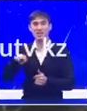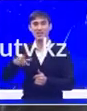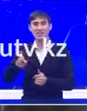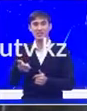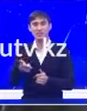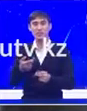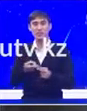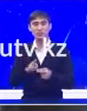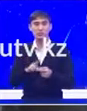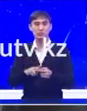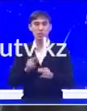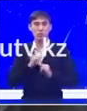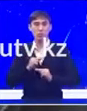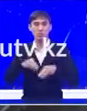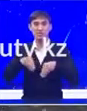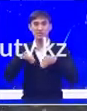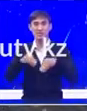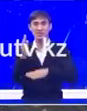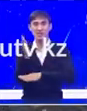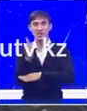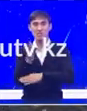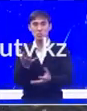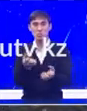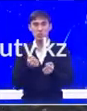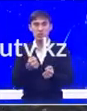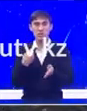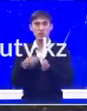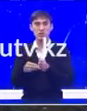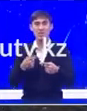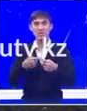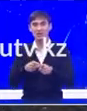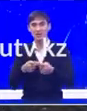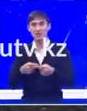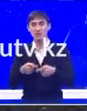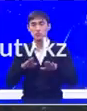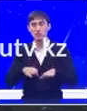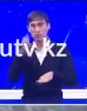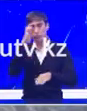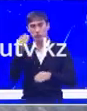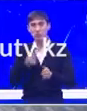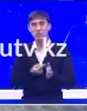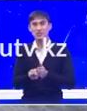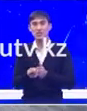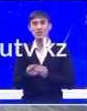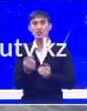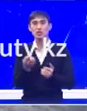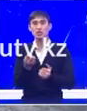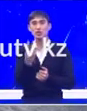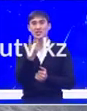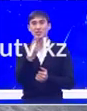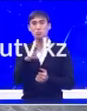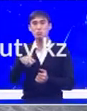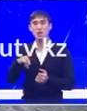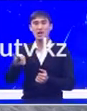кроме того для работ по посадке деревьев и приобретения необходимой техники из местного бюджета было выделено еще порядка 3 миллиардов